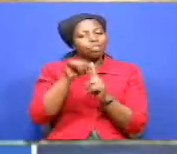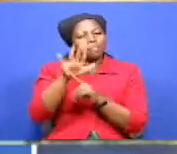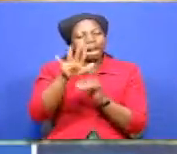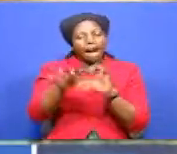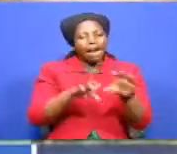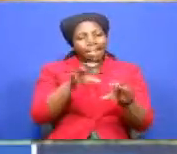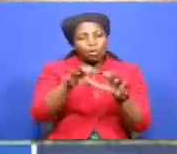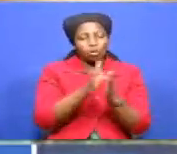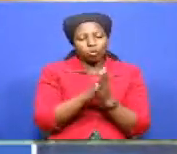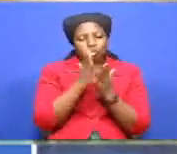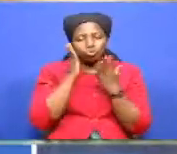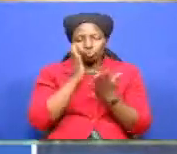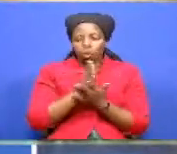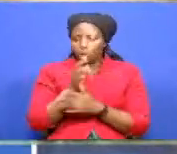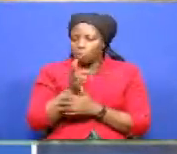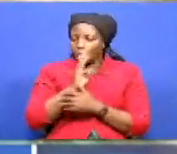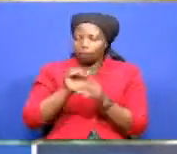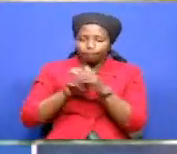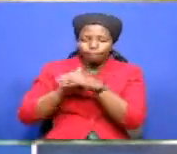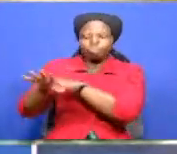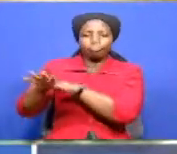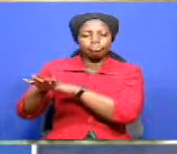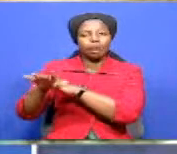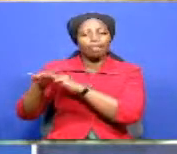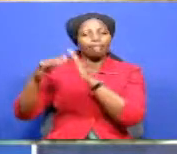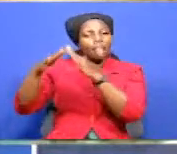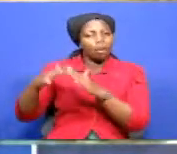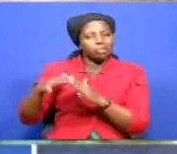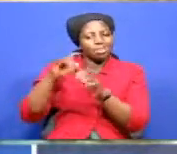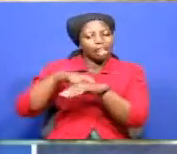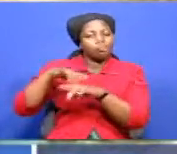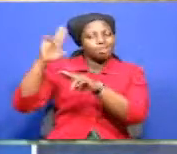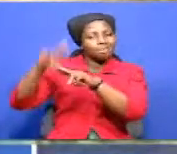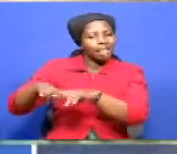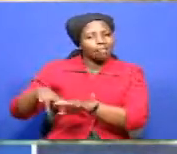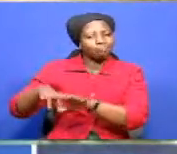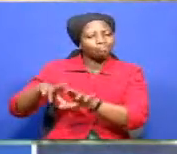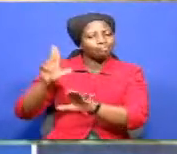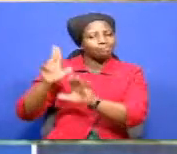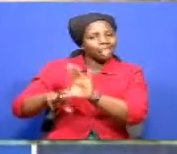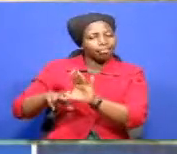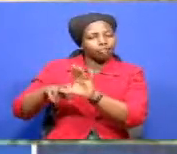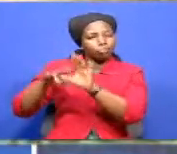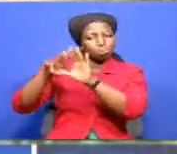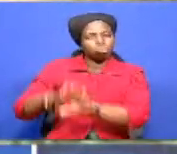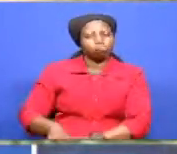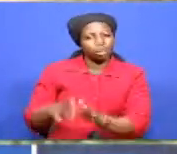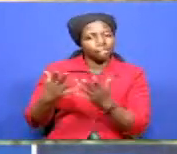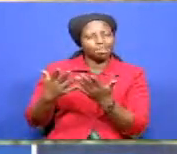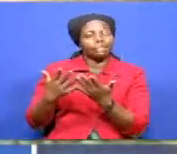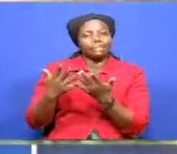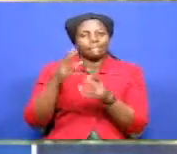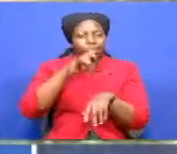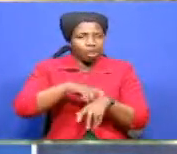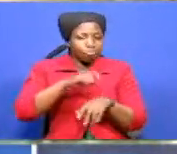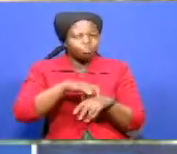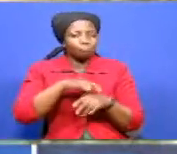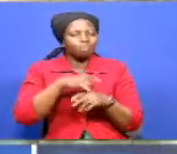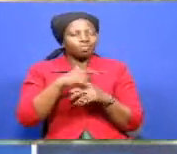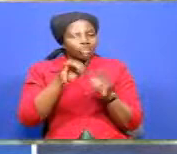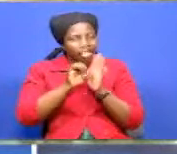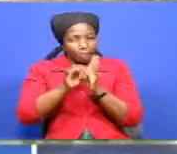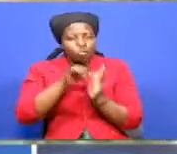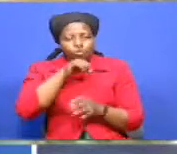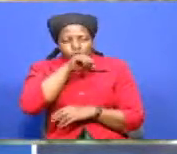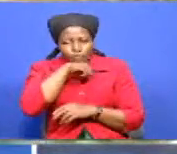mengia kwa manyuba wakikaa kwa kifiti fiti sinaenda chini kama gurue simekufa kama gurue